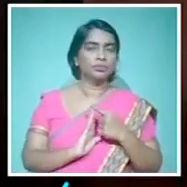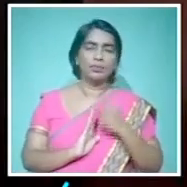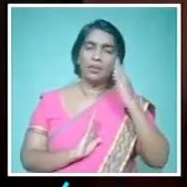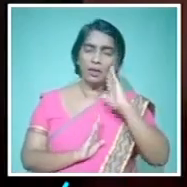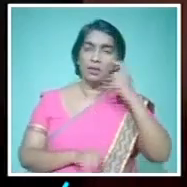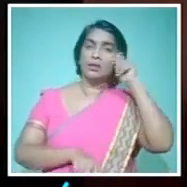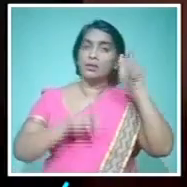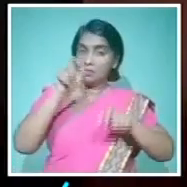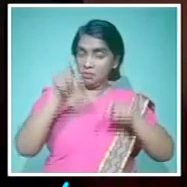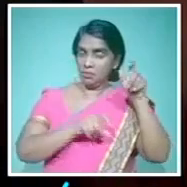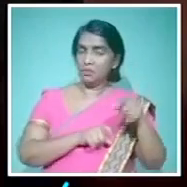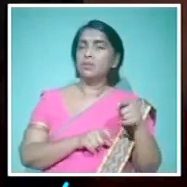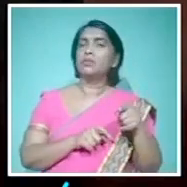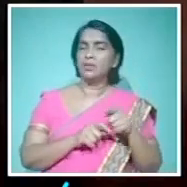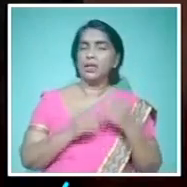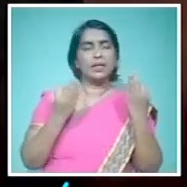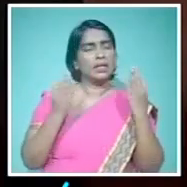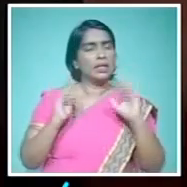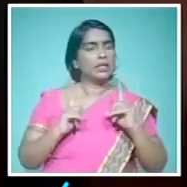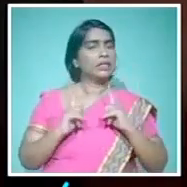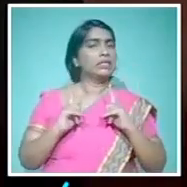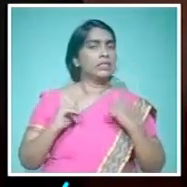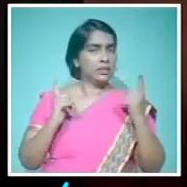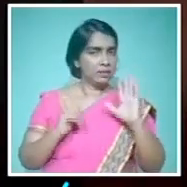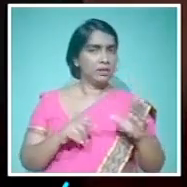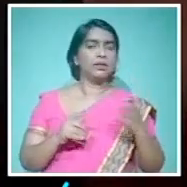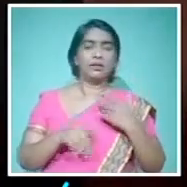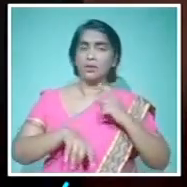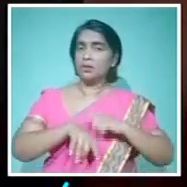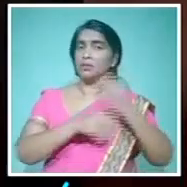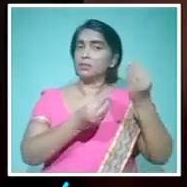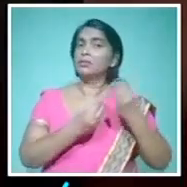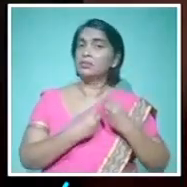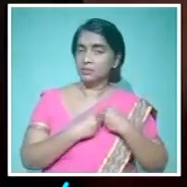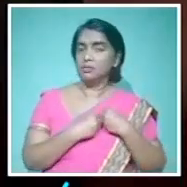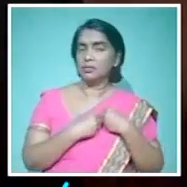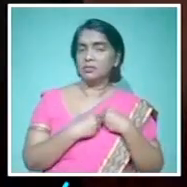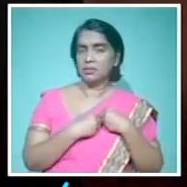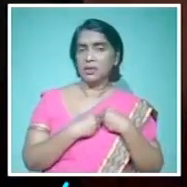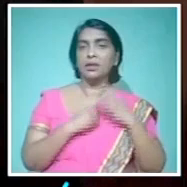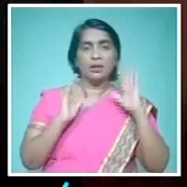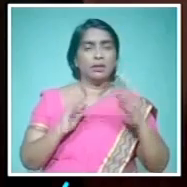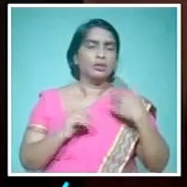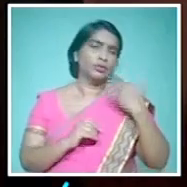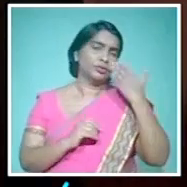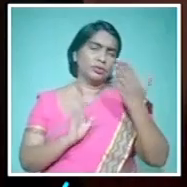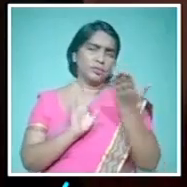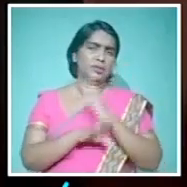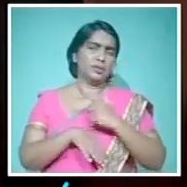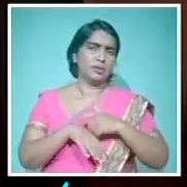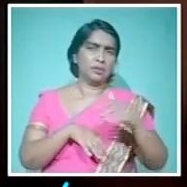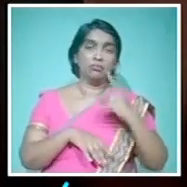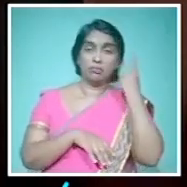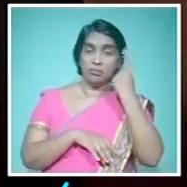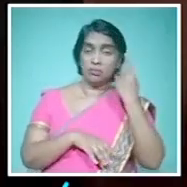සාමාන්‍ය පුරවැසියෙකුට නිදහසේ ජීවත් වෙන්න ඉඩ සැලැස්වීමේ වගකීම අපිට තියෙනවා. දැන් අපි දැක්ක එක කාලයක්